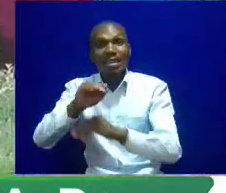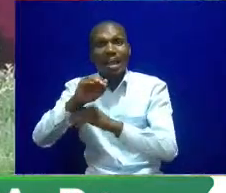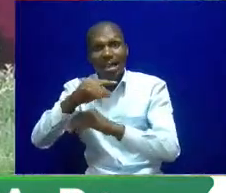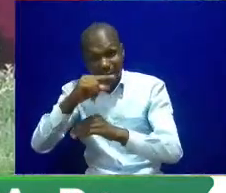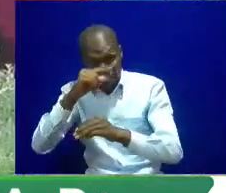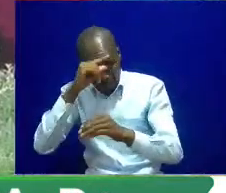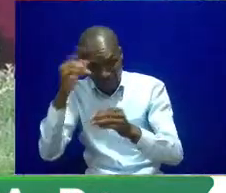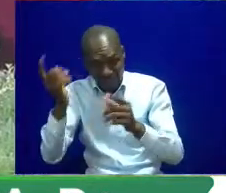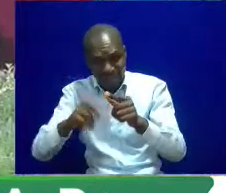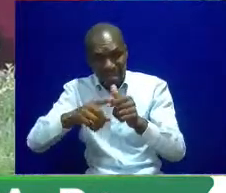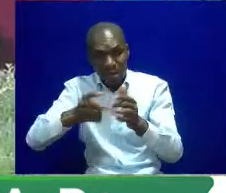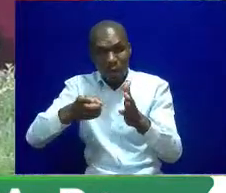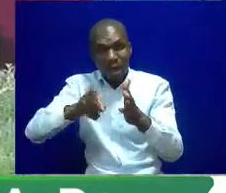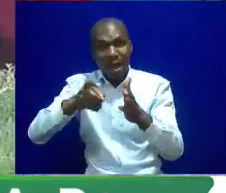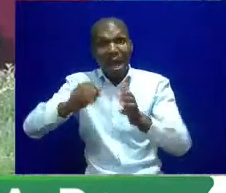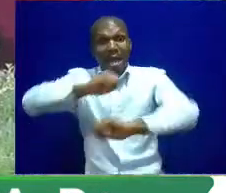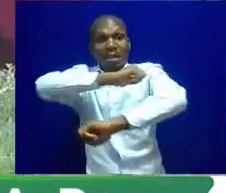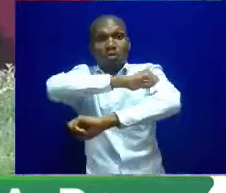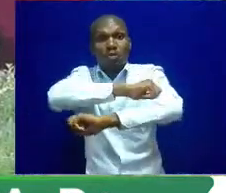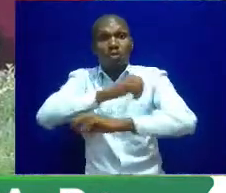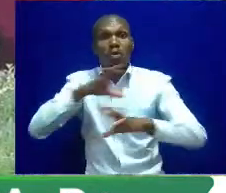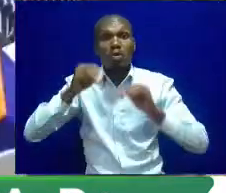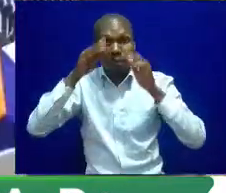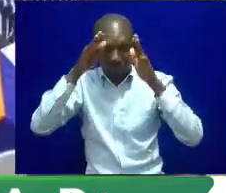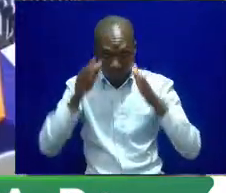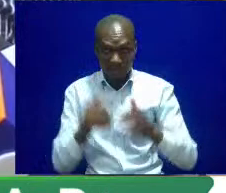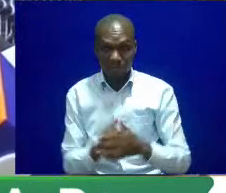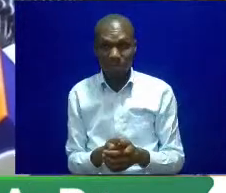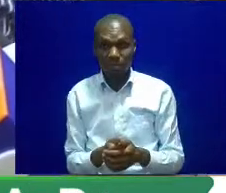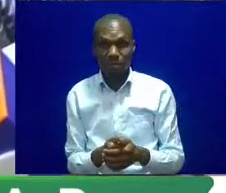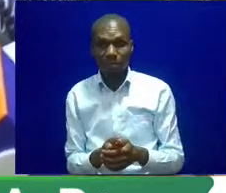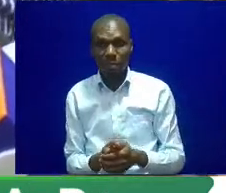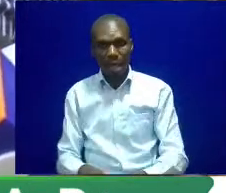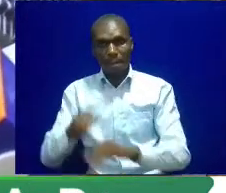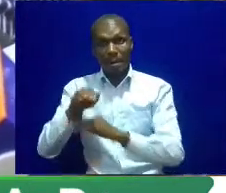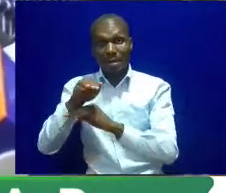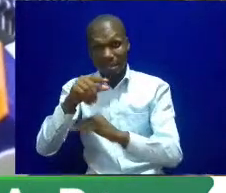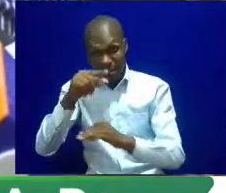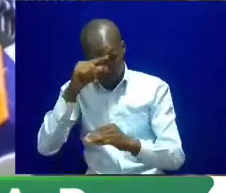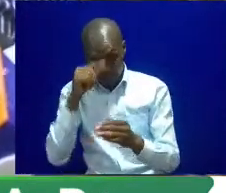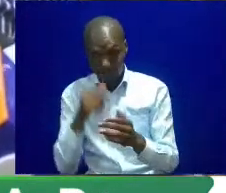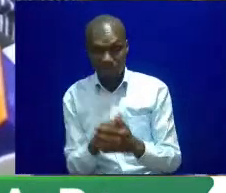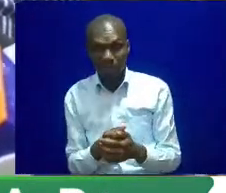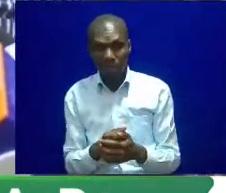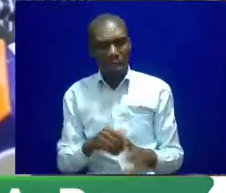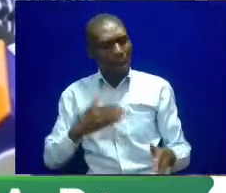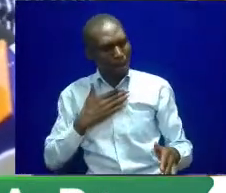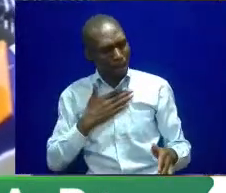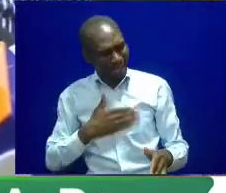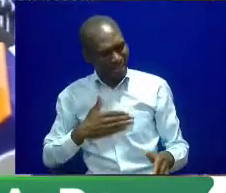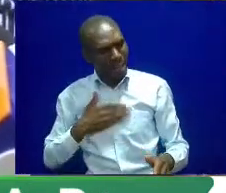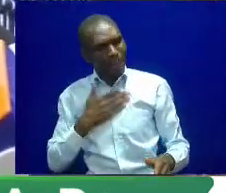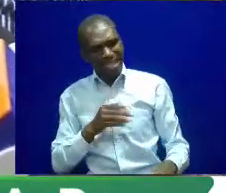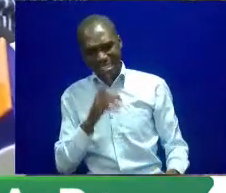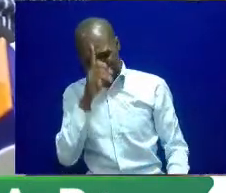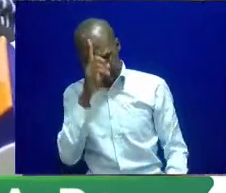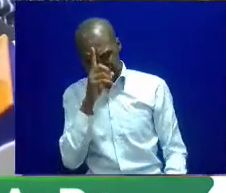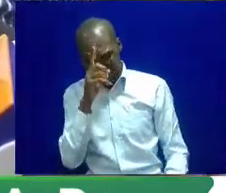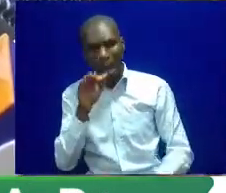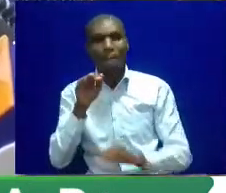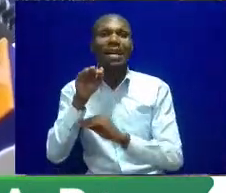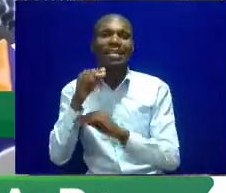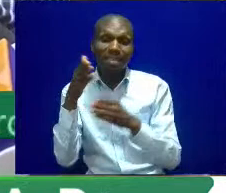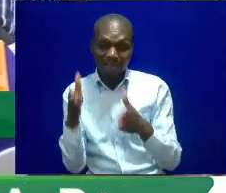eserekali. Gochikomenta eskuru yo abalimu. Kategori kwa esi eserekali anena. Please, very seriously. I request